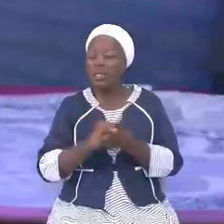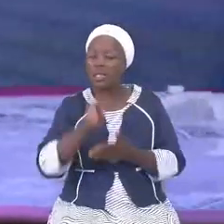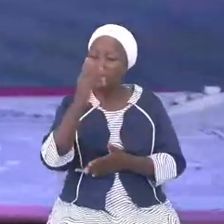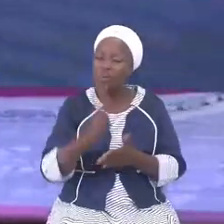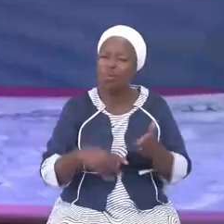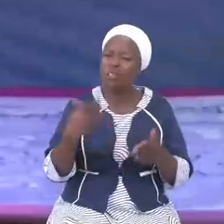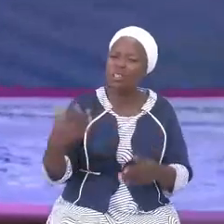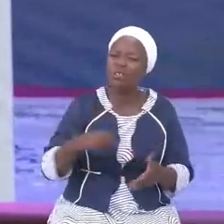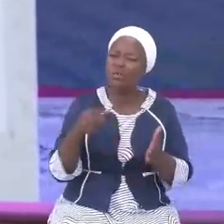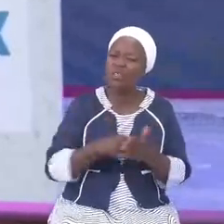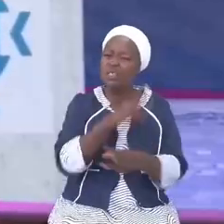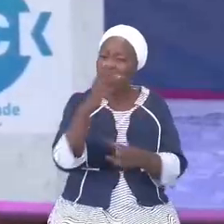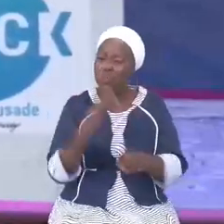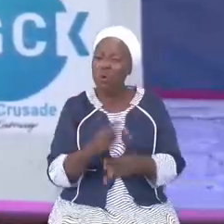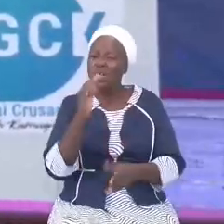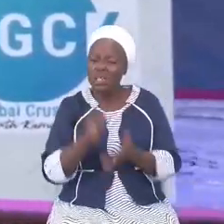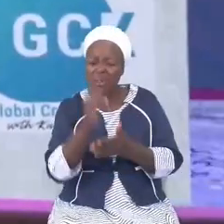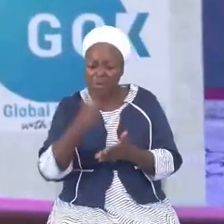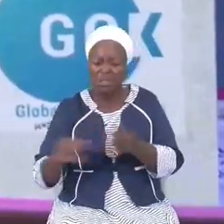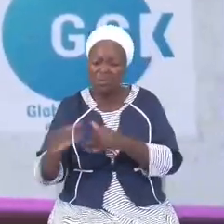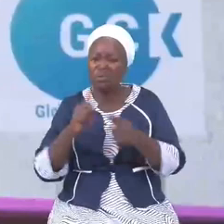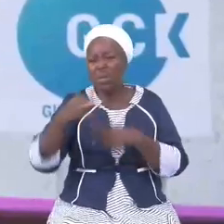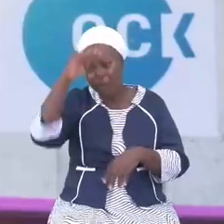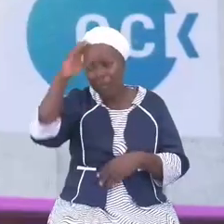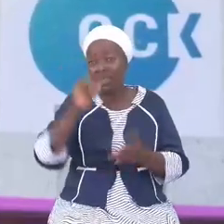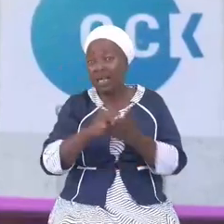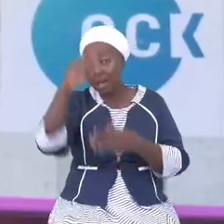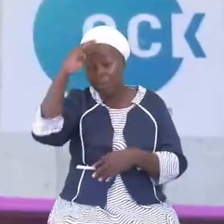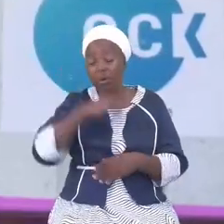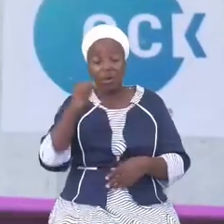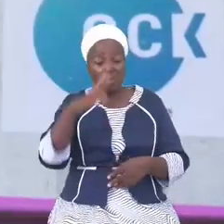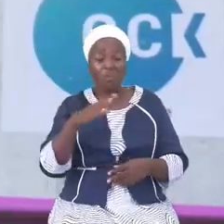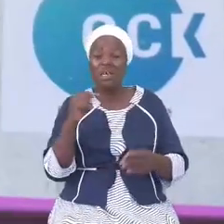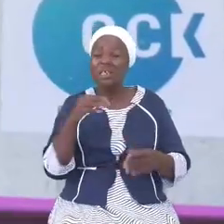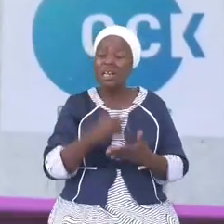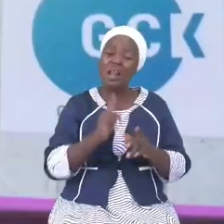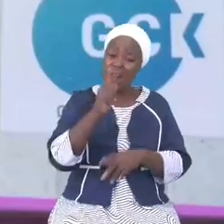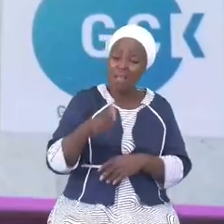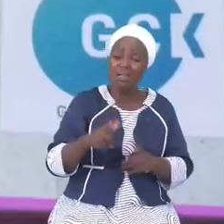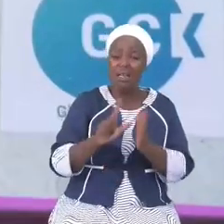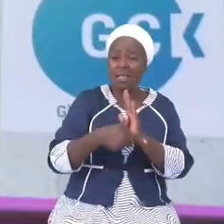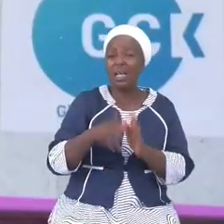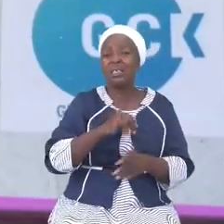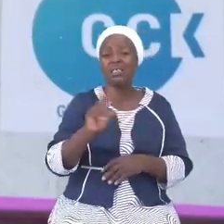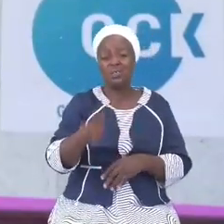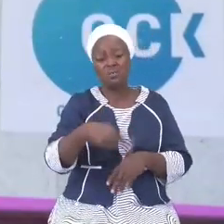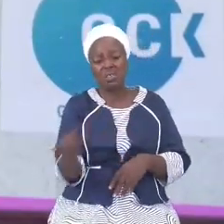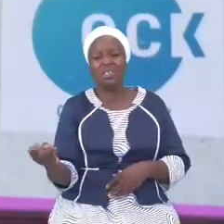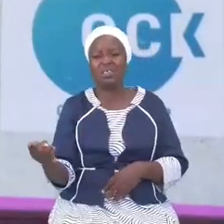Il n'y a aucun avantage à tirer de ce qu'on fait sous le soleil. L'homme, finalement, a été habitué. Il a tout